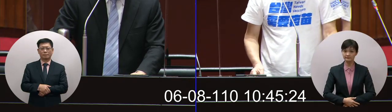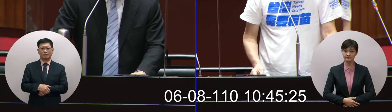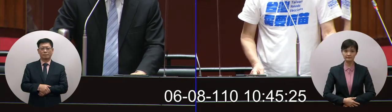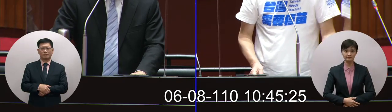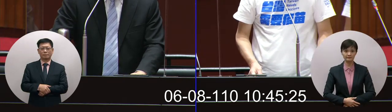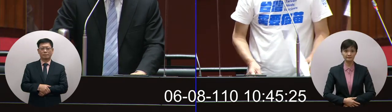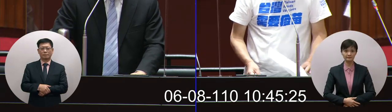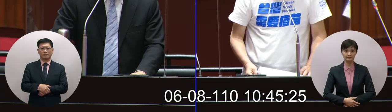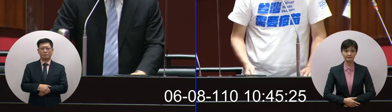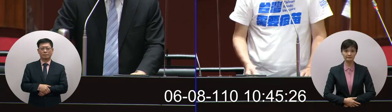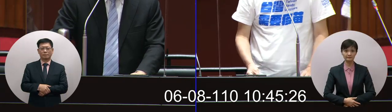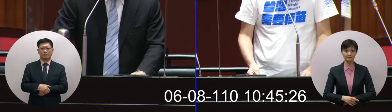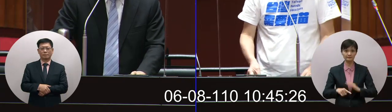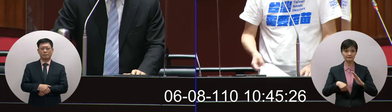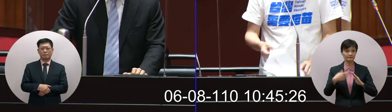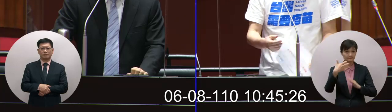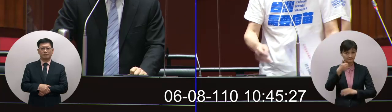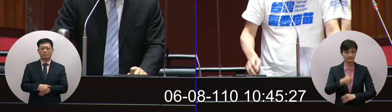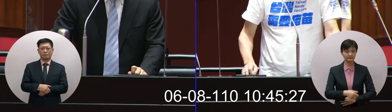我想